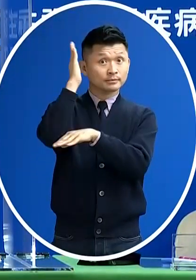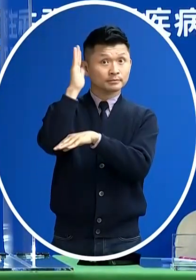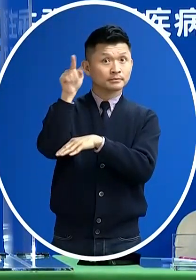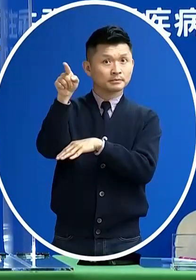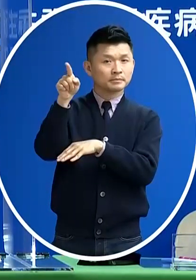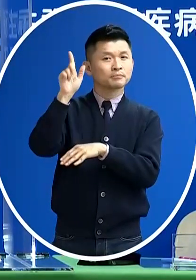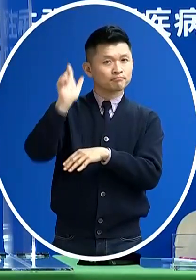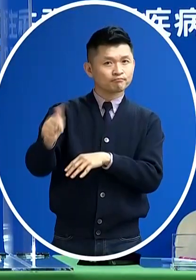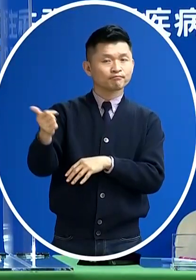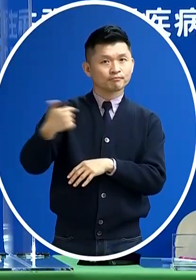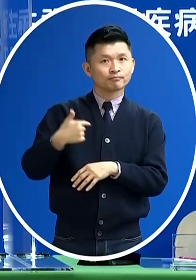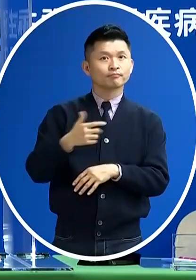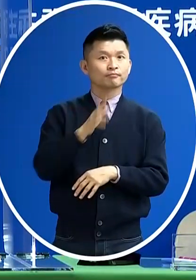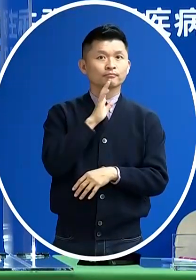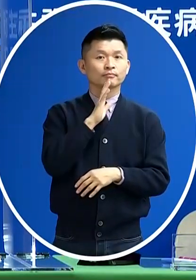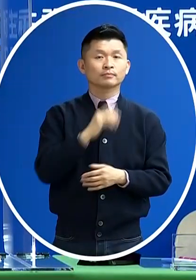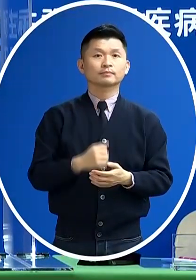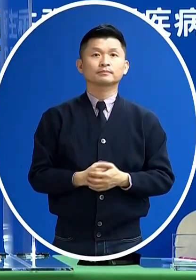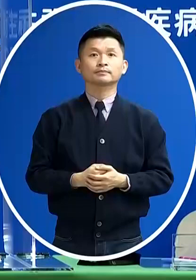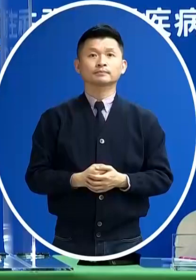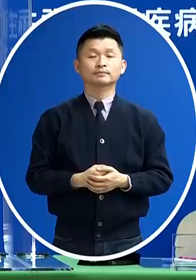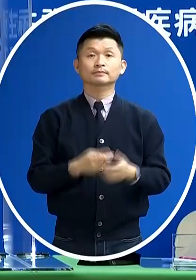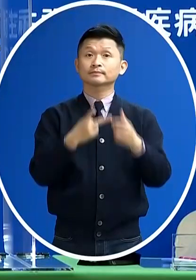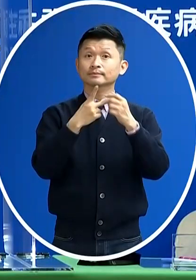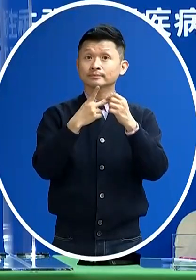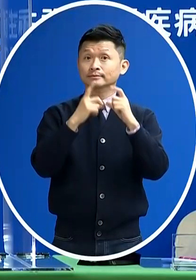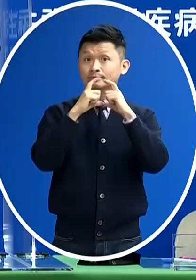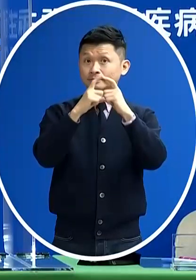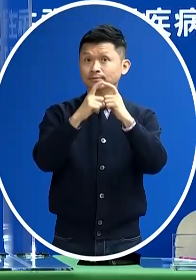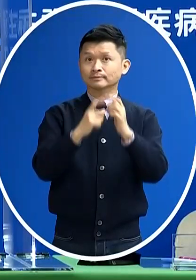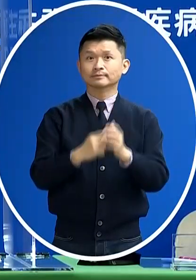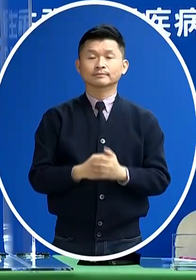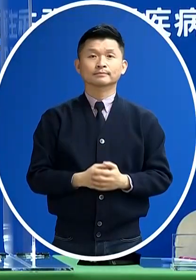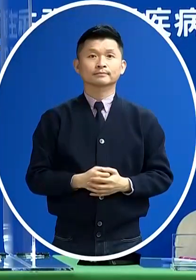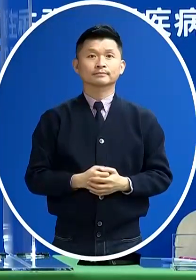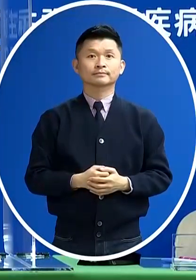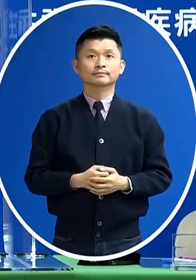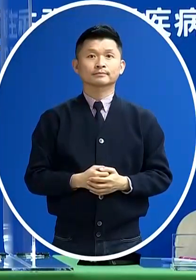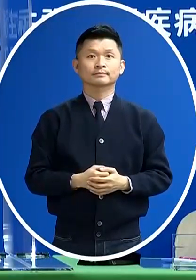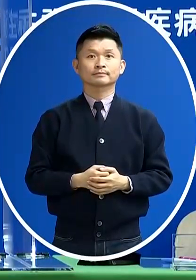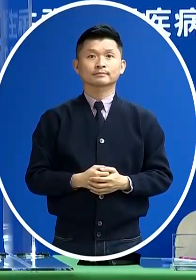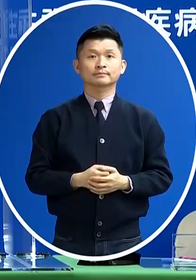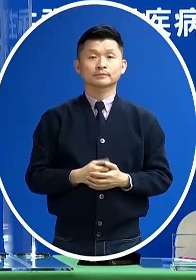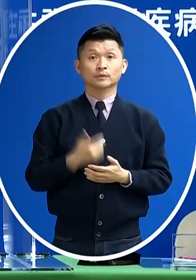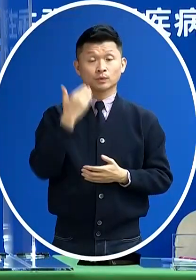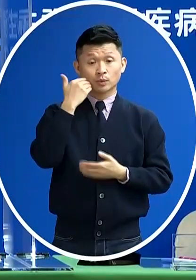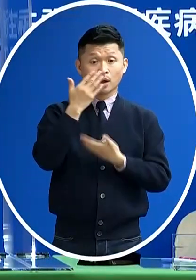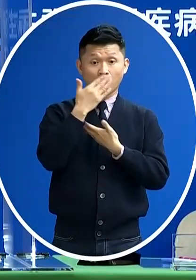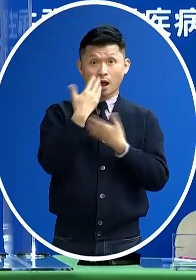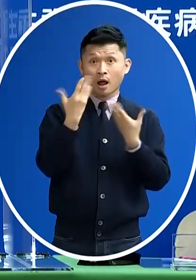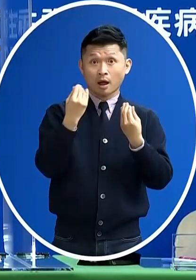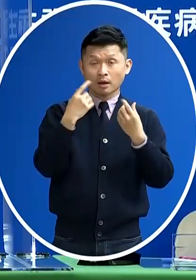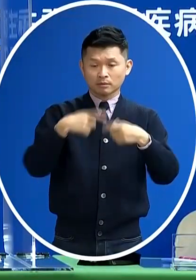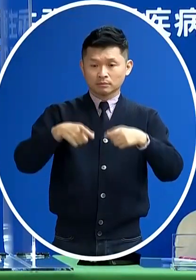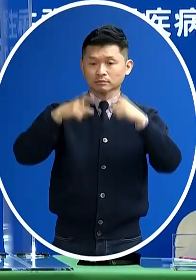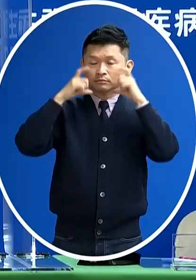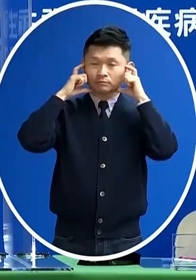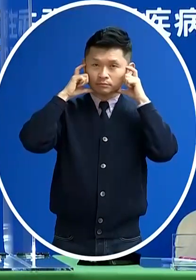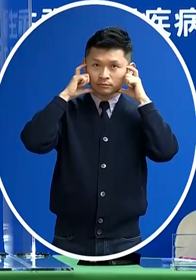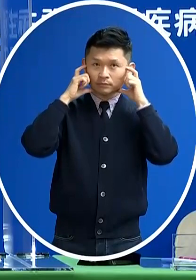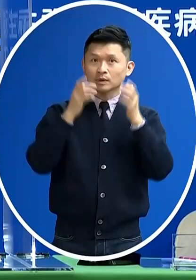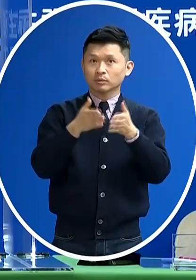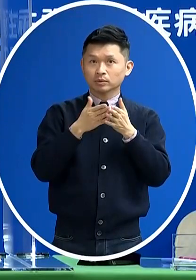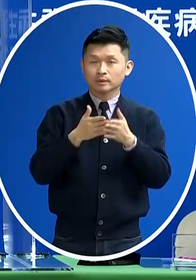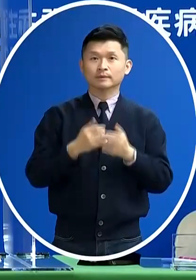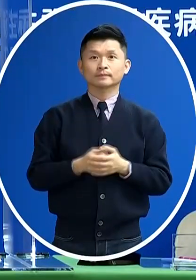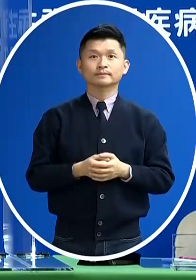哈更清楚一点了哈。然后第二个就是说，在就是，没有在吃东西就把口罩戴好嘛，逗留时